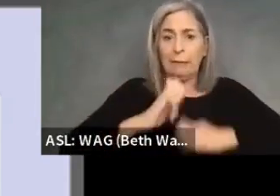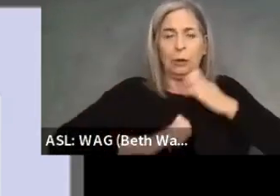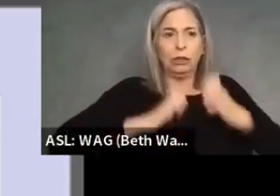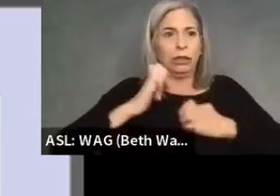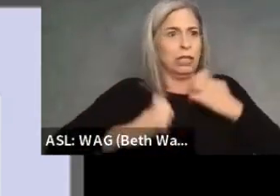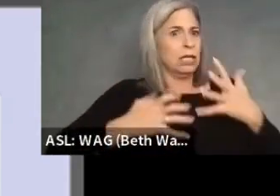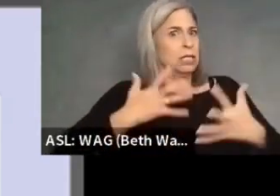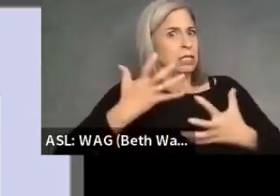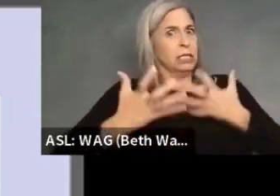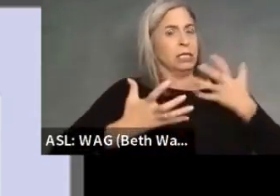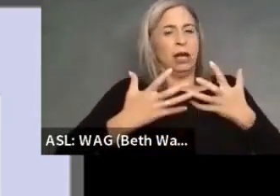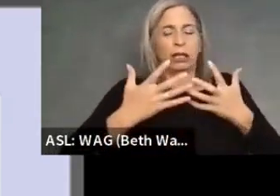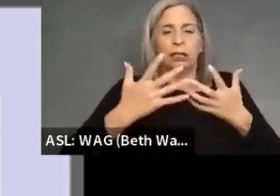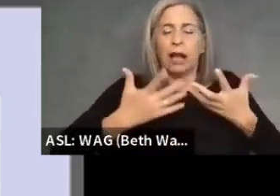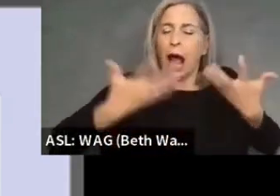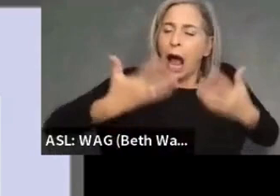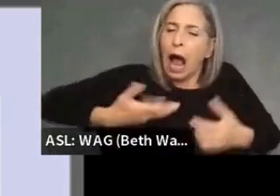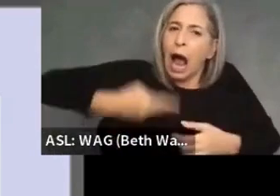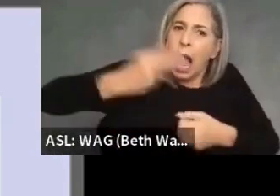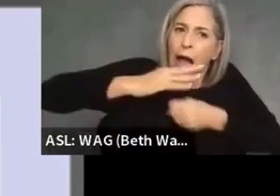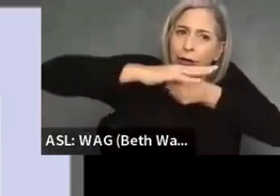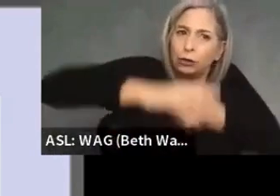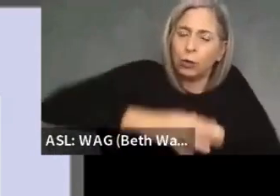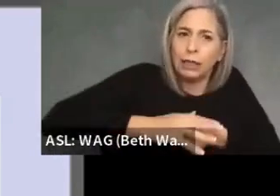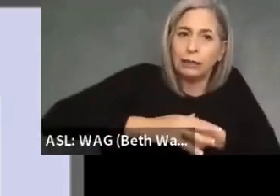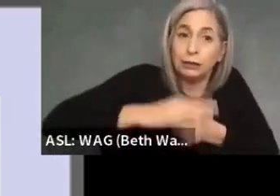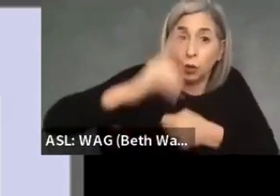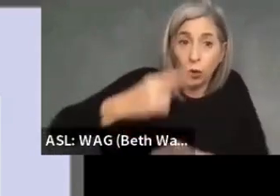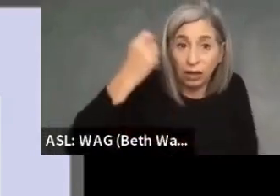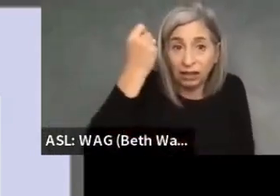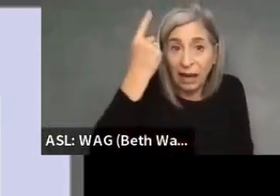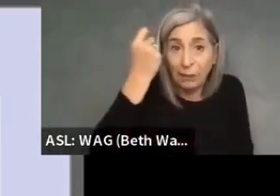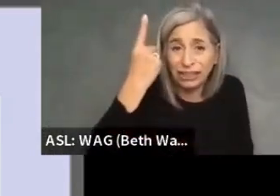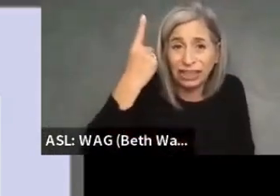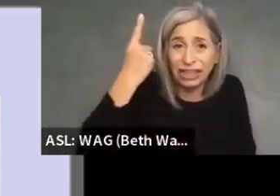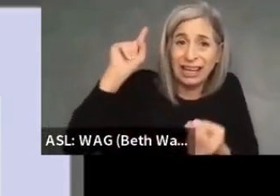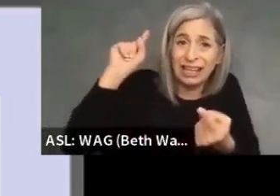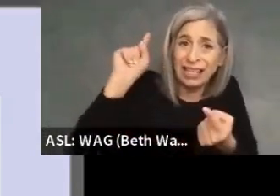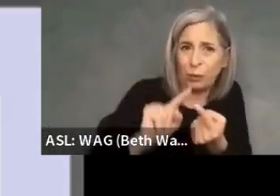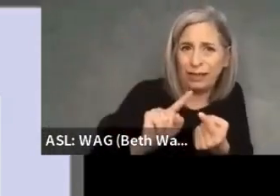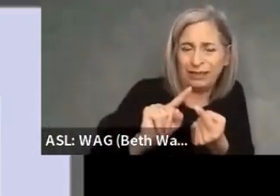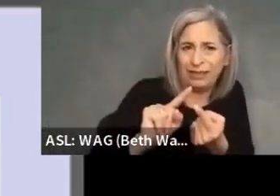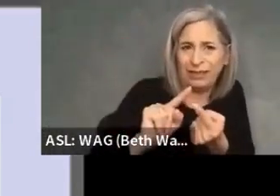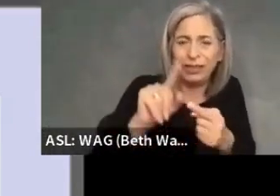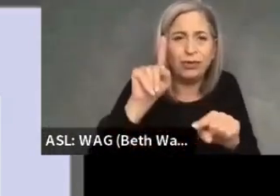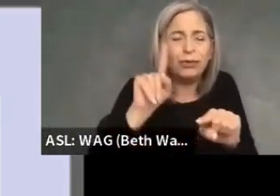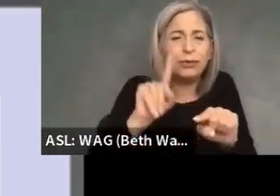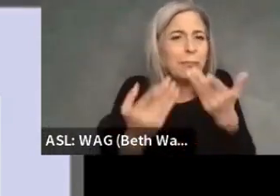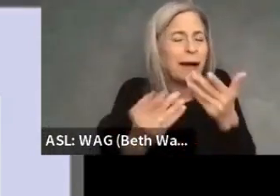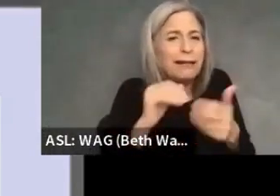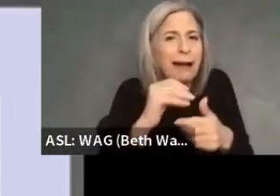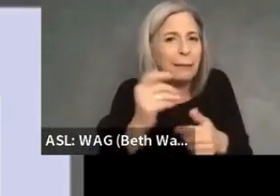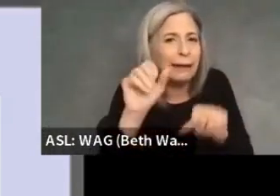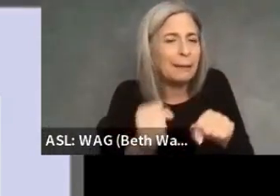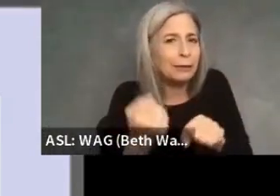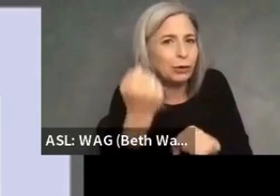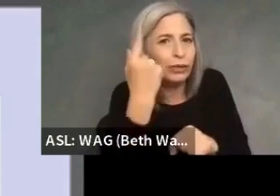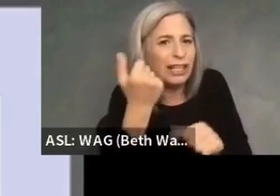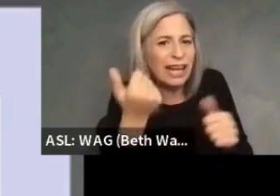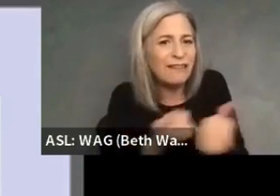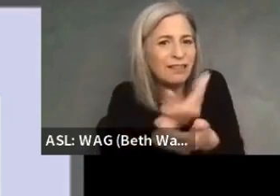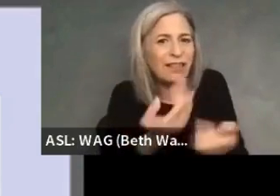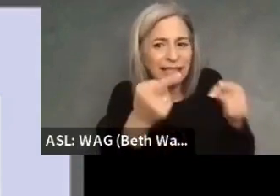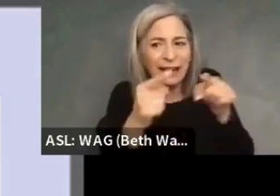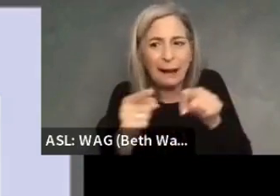当家长会议的时候，或一些比较困难的一个时困难的